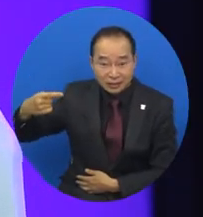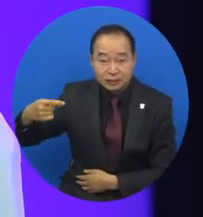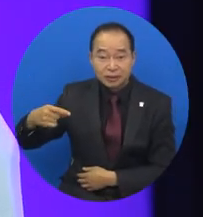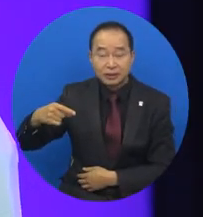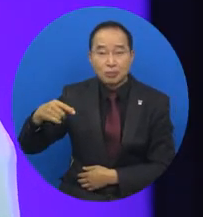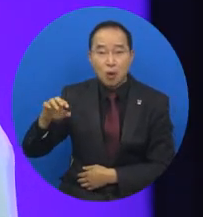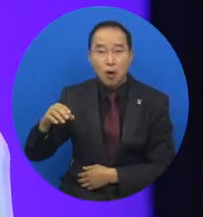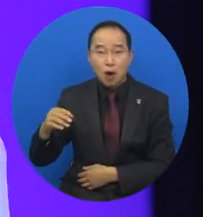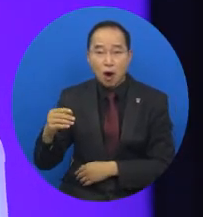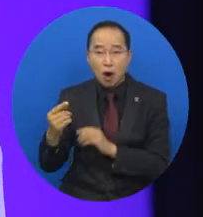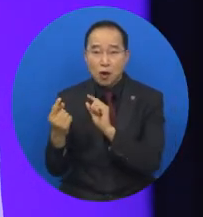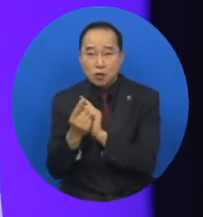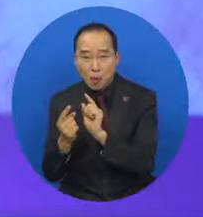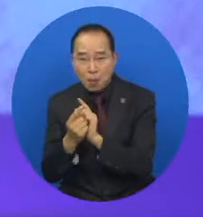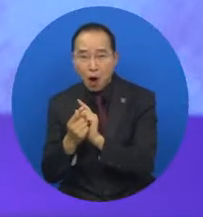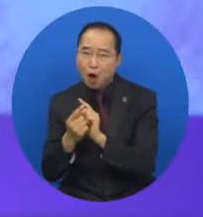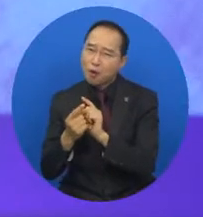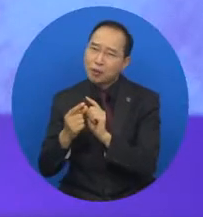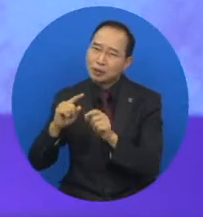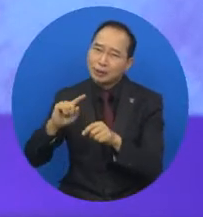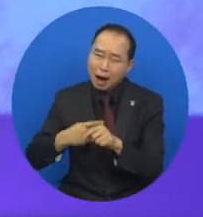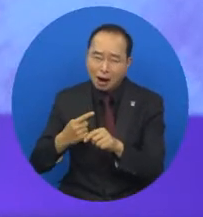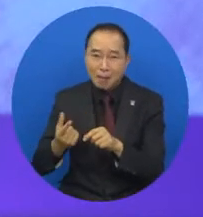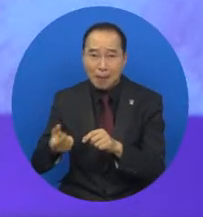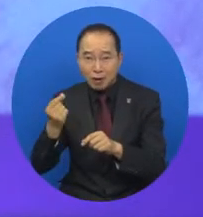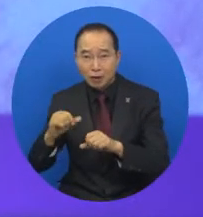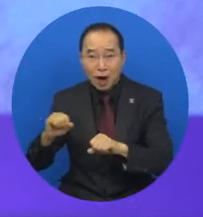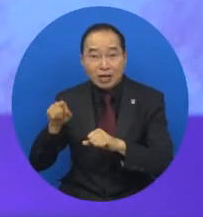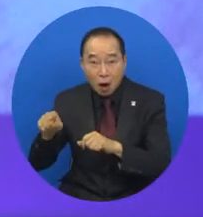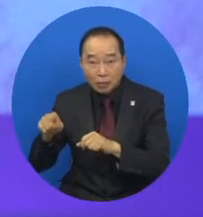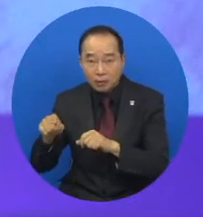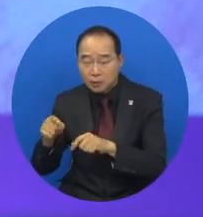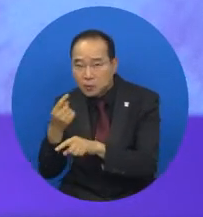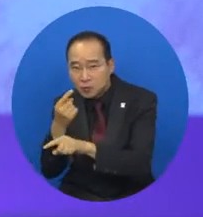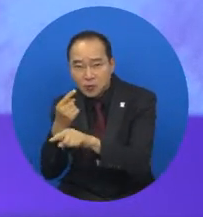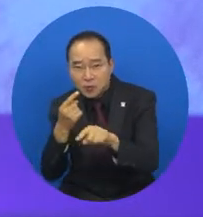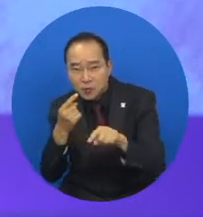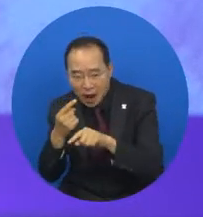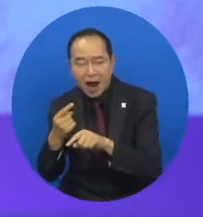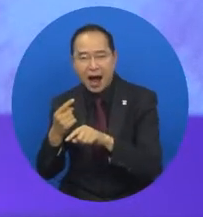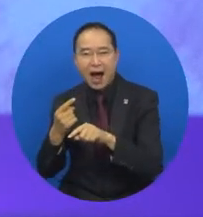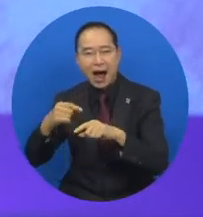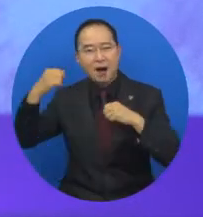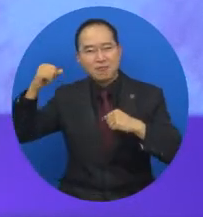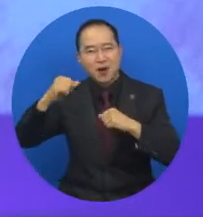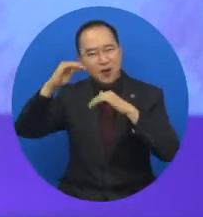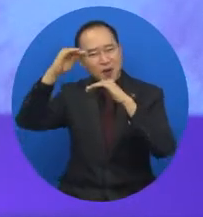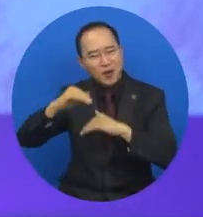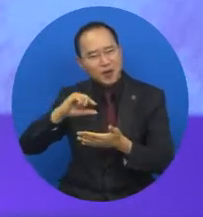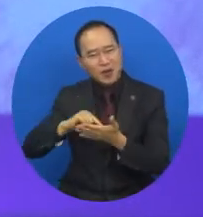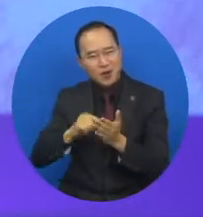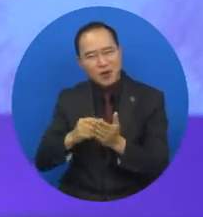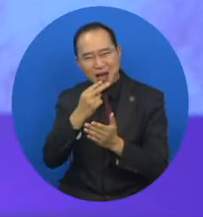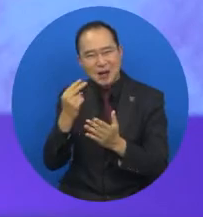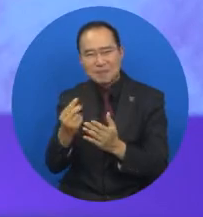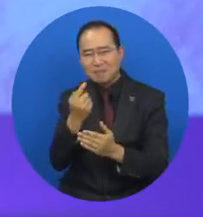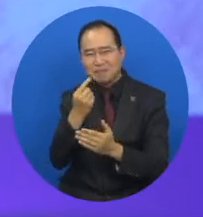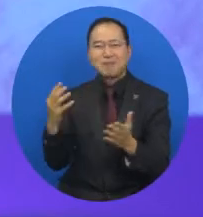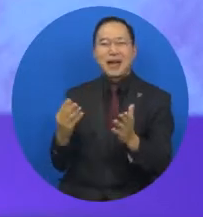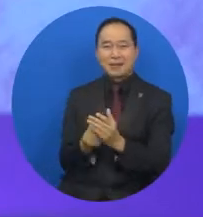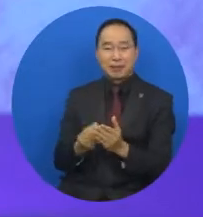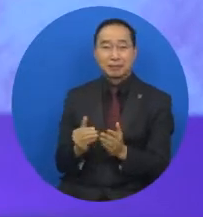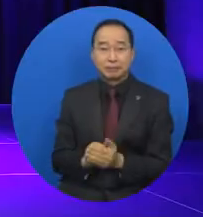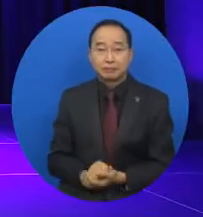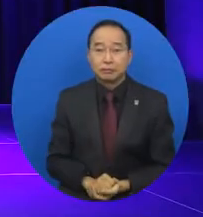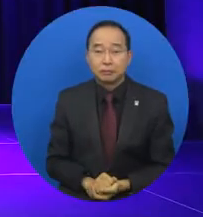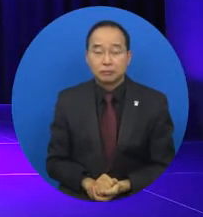즉흥을 수확하면서 저는 웬만한 무용에 관한 베이스들을 다 공부를 했다고 할 수